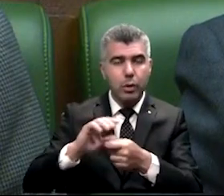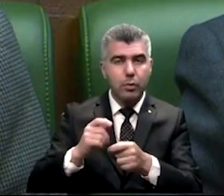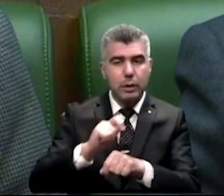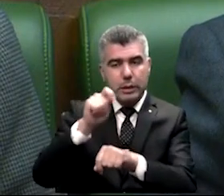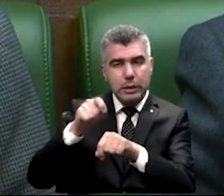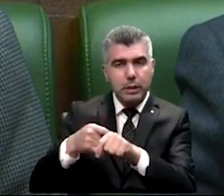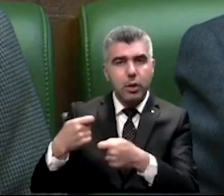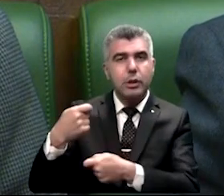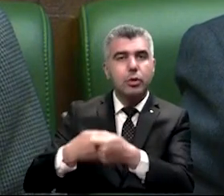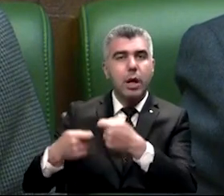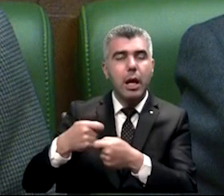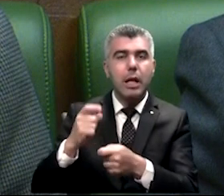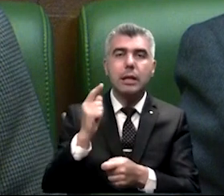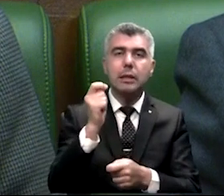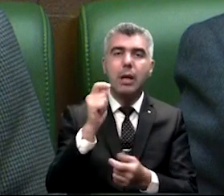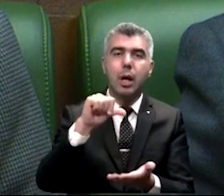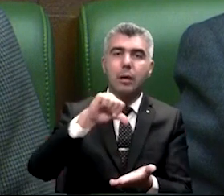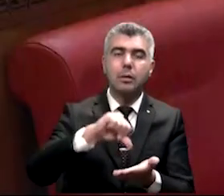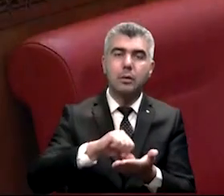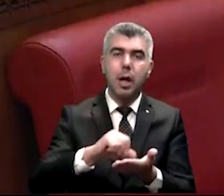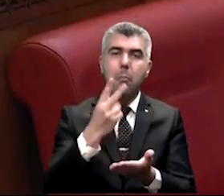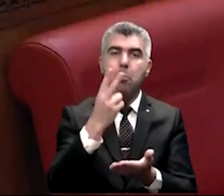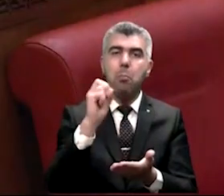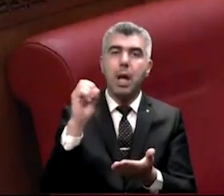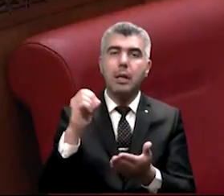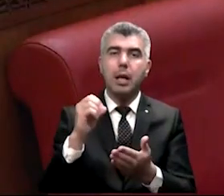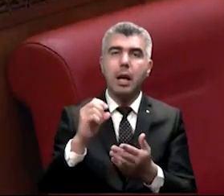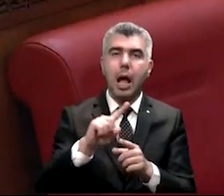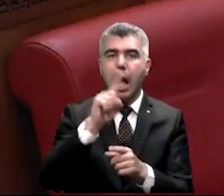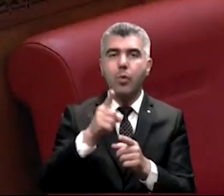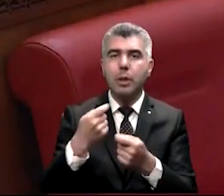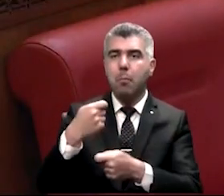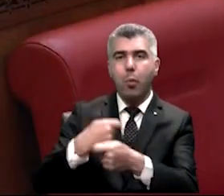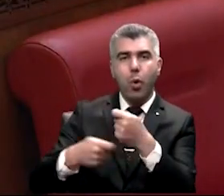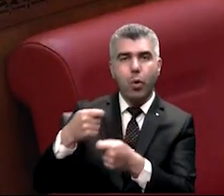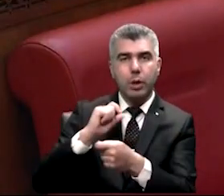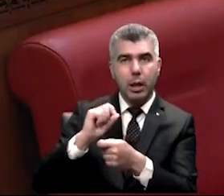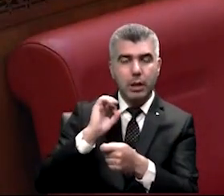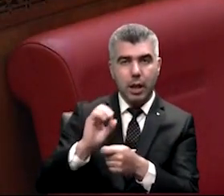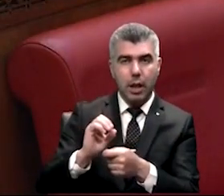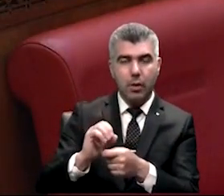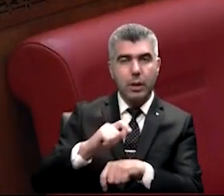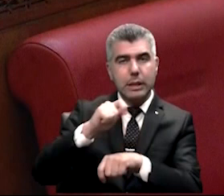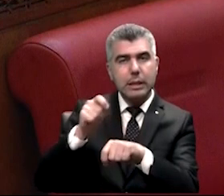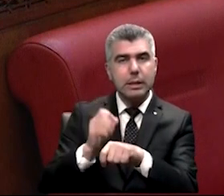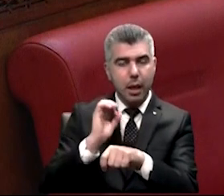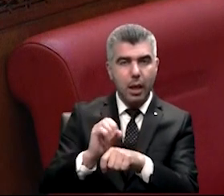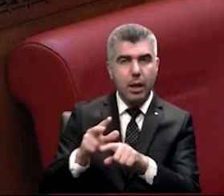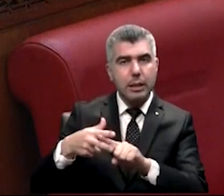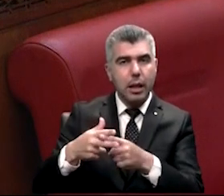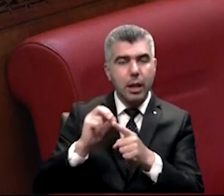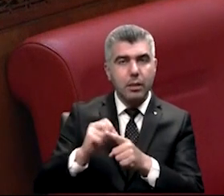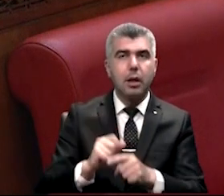والتجاريه بطنجه وفرت ما يزيد عن 200 محلا 140 محل مهني صناعي و80 محل تجاري